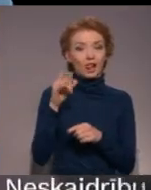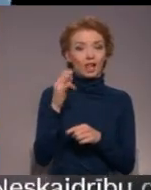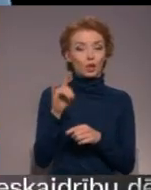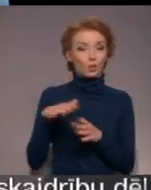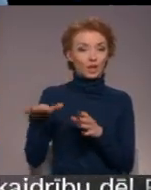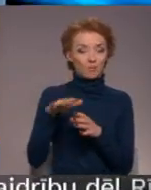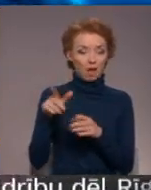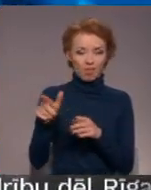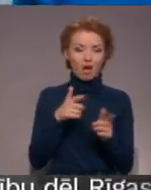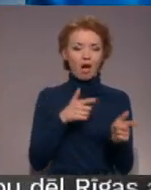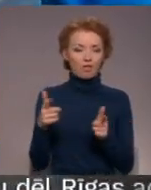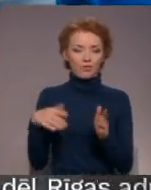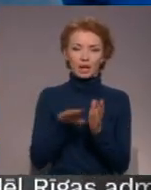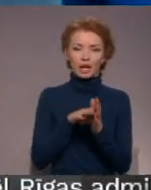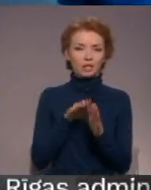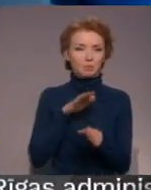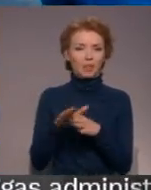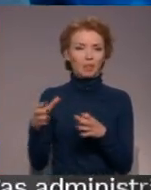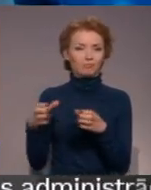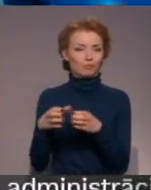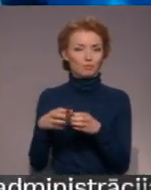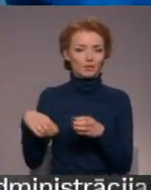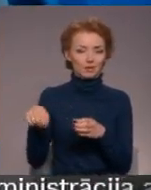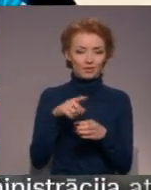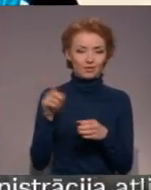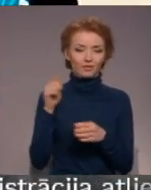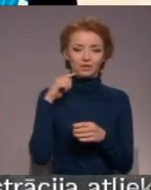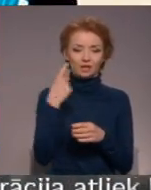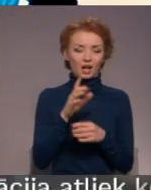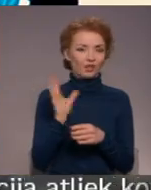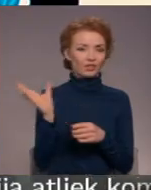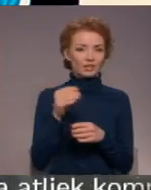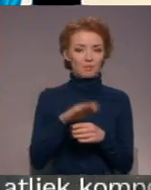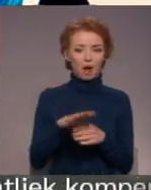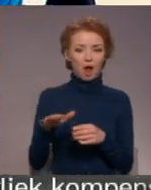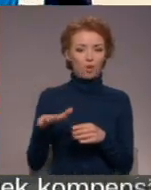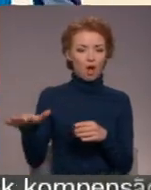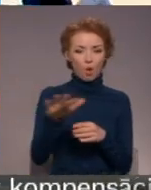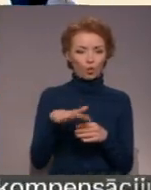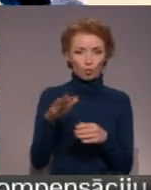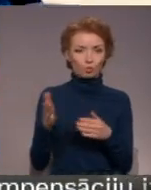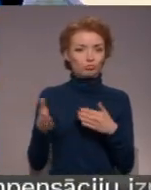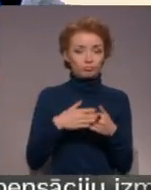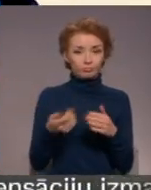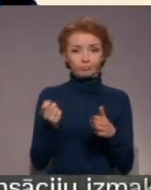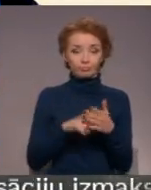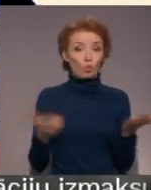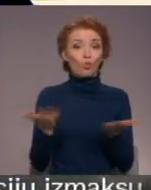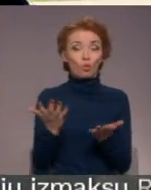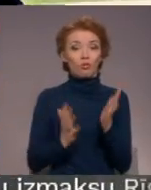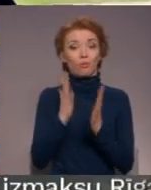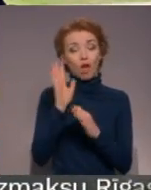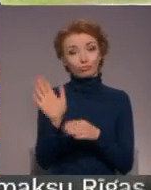startēt pilnā sastāvā. Kā zināms, ir visas bērnu laukuma cieti un tā, tad mums atliek mešs vai